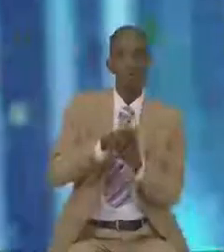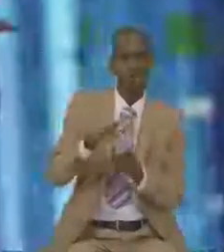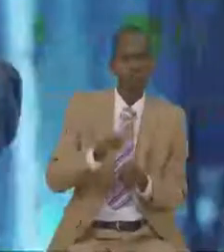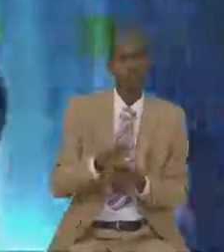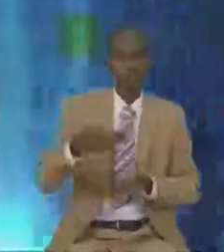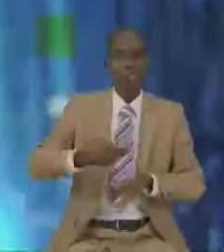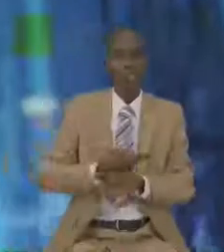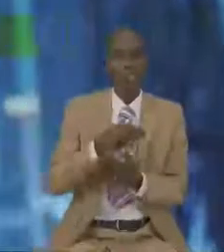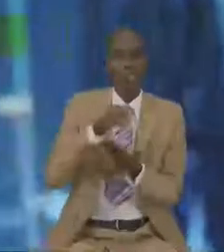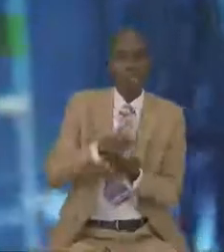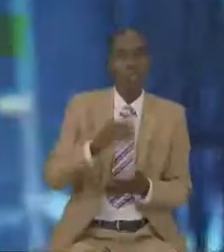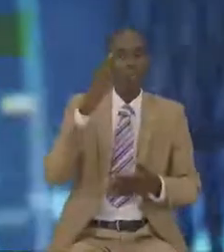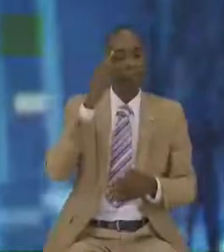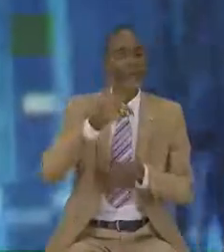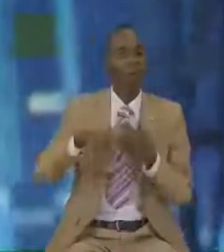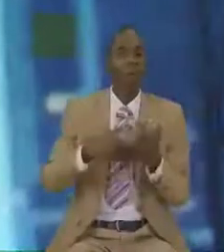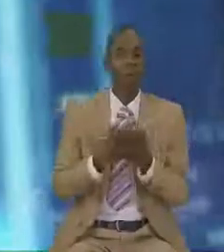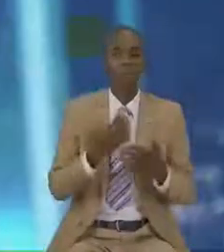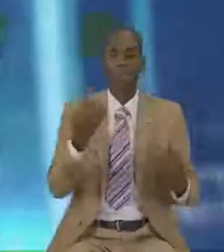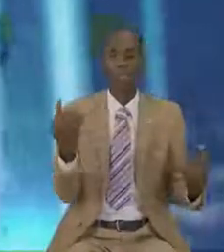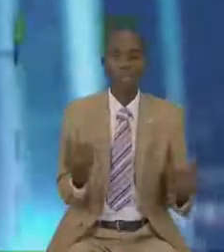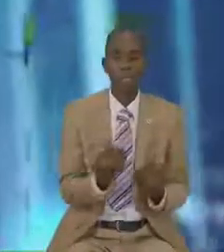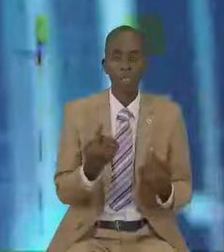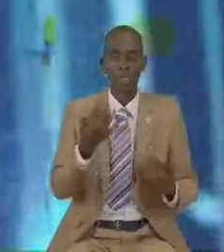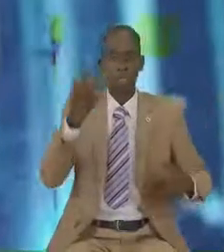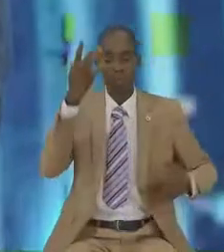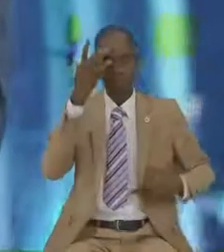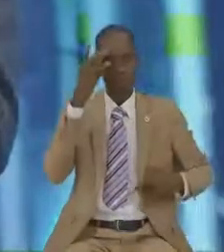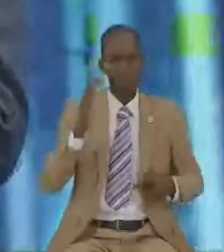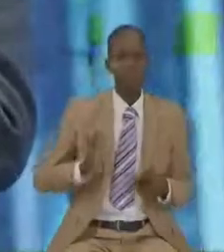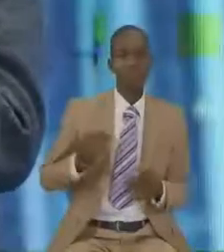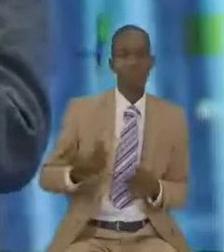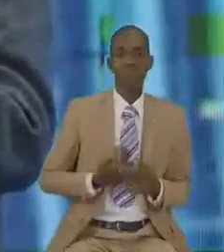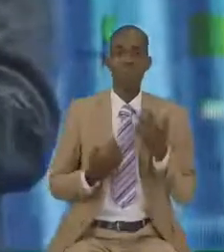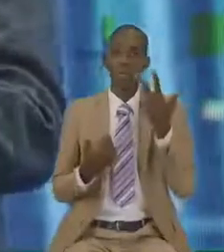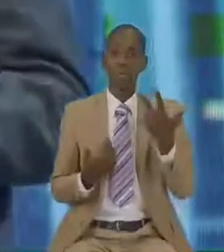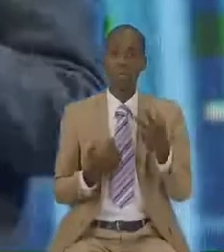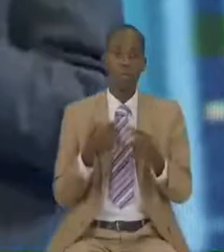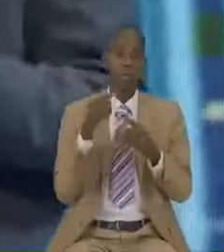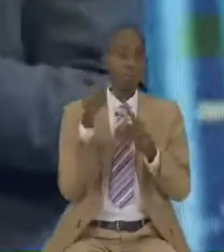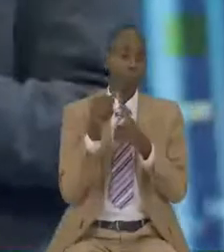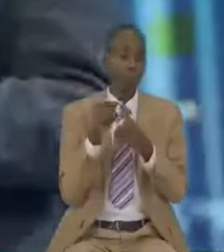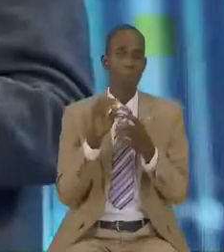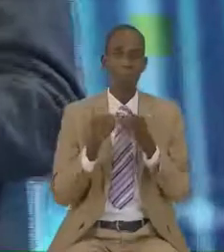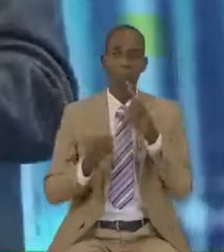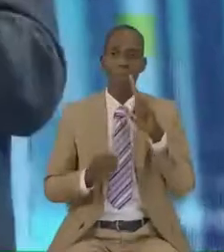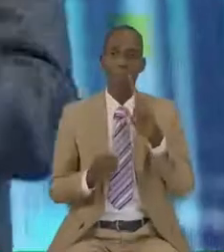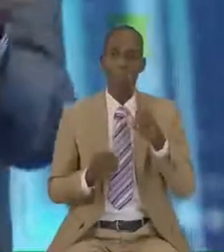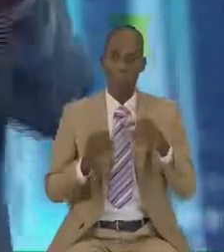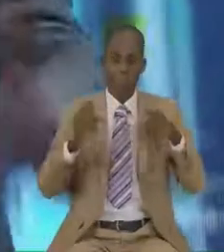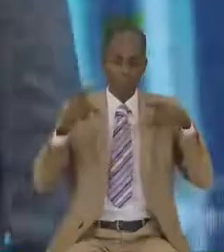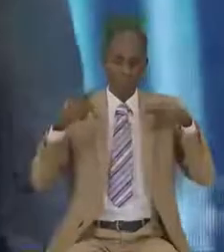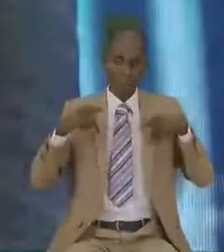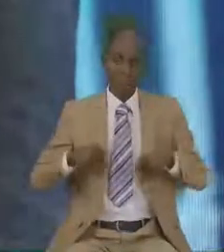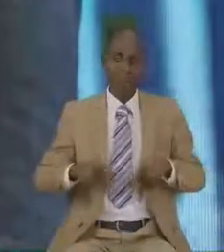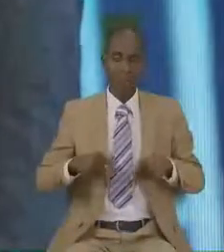l'agneau tout suffisant pour toutes les âmes malades du péché. Il y a trois points à considérer. Premièrement,